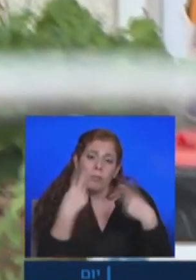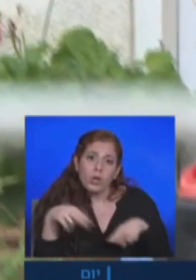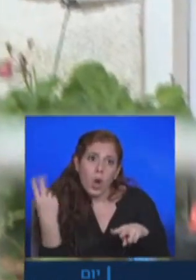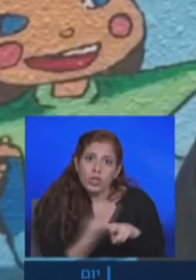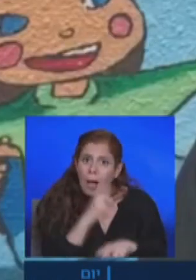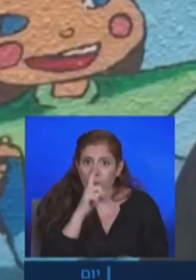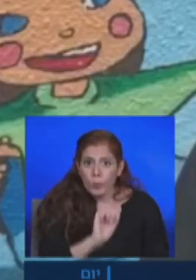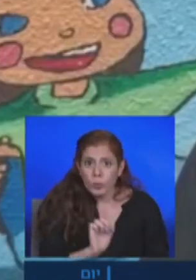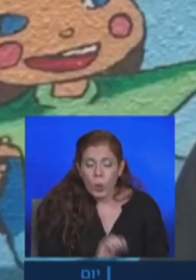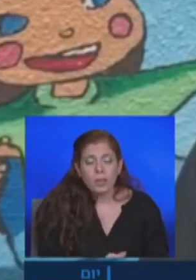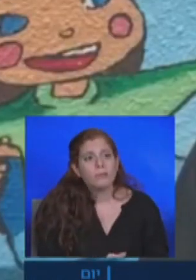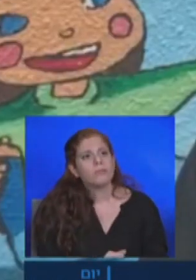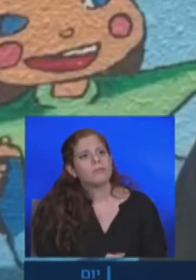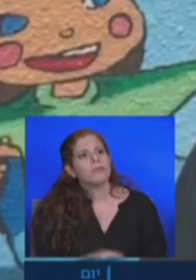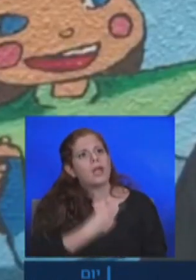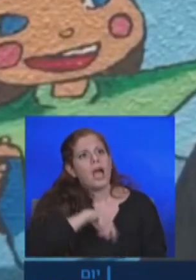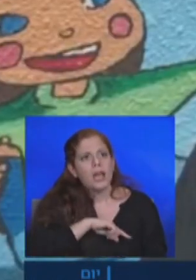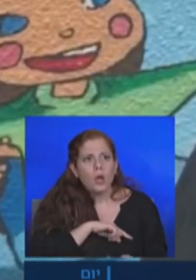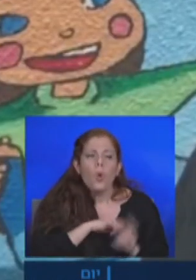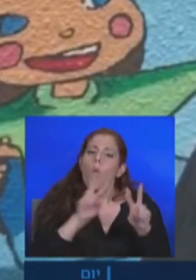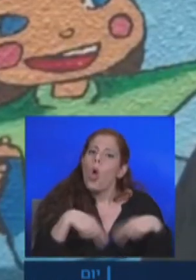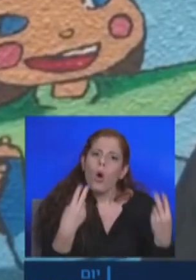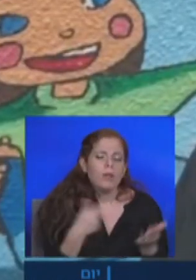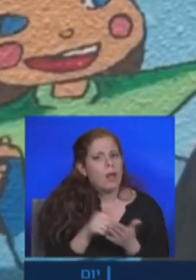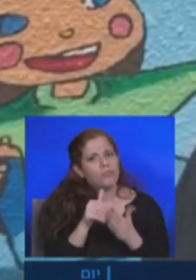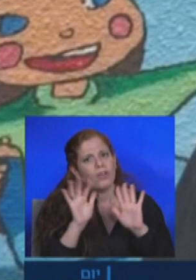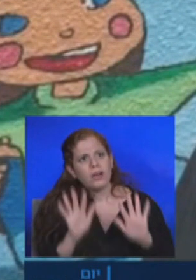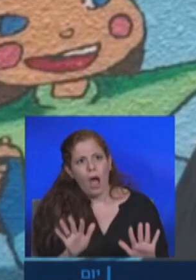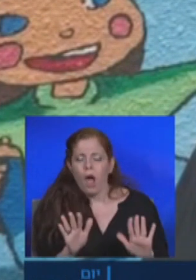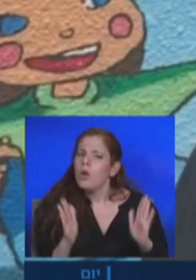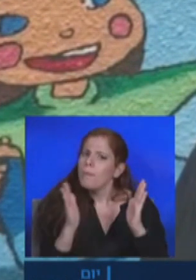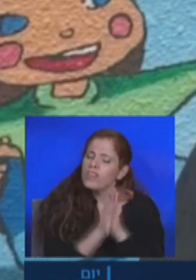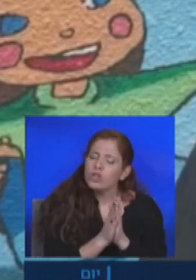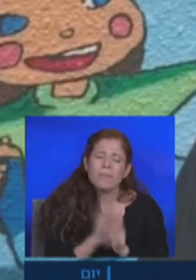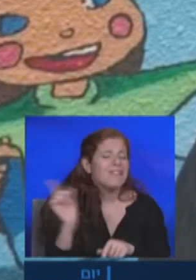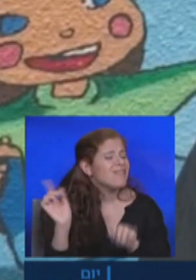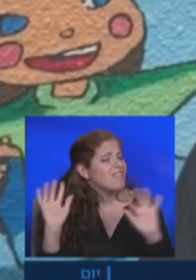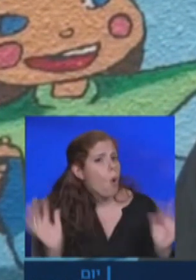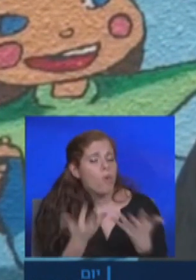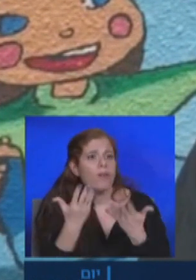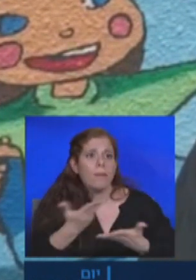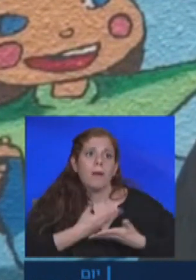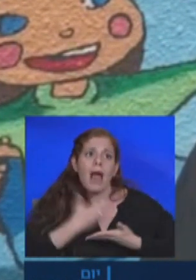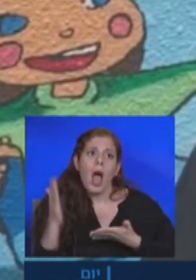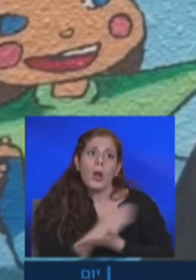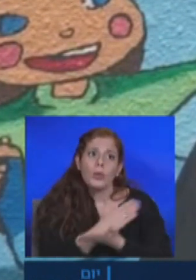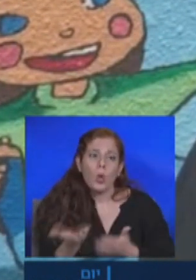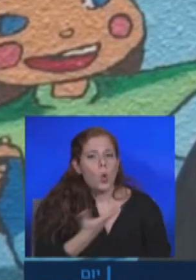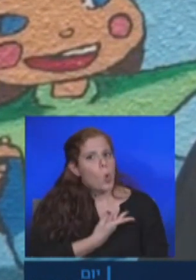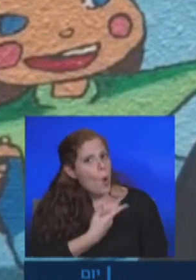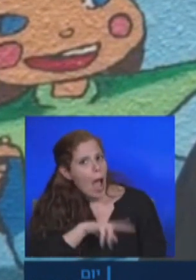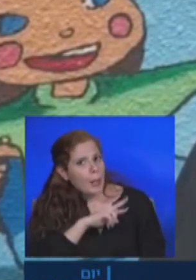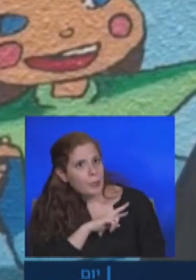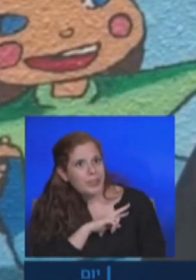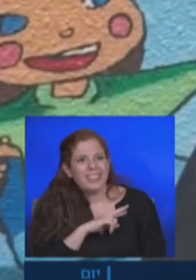ראשון. אנחנו את המשחק הזה לא יכולים לשחק יותר, וקוראים באופן דחוף ומיידי למקבלי ההחלטות, קחו אחריות, שאם לא,